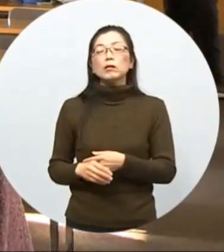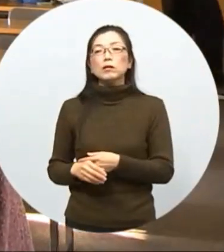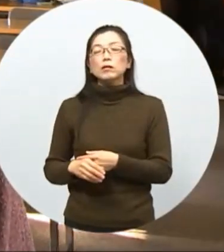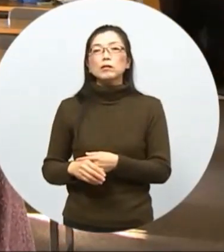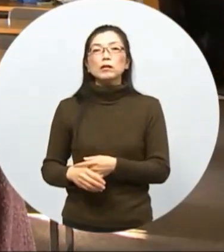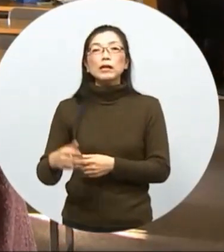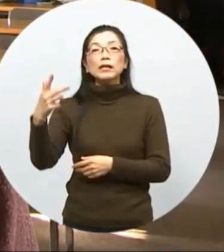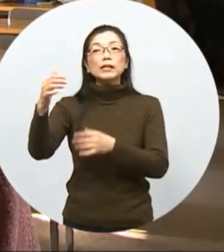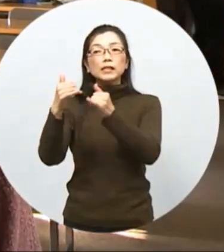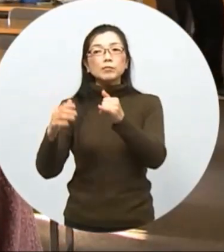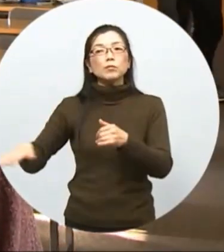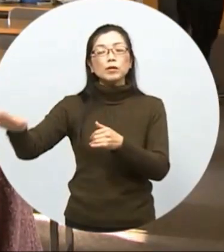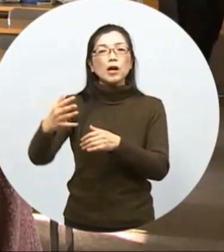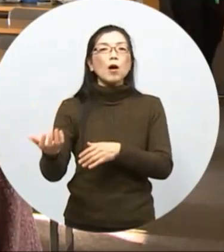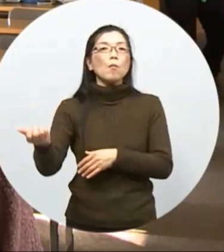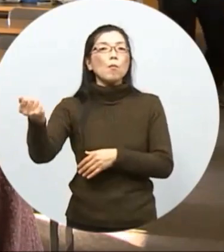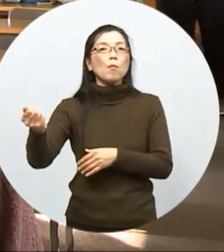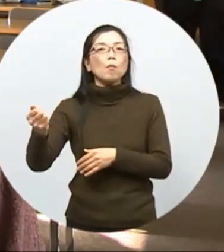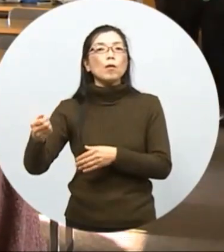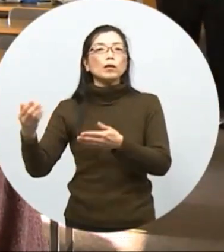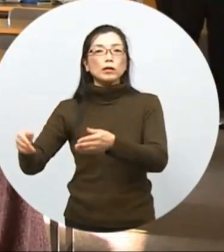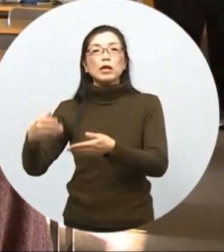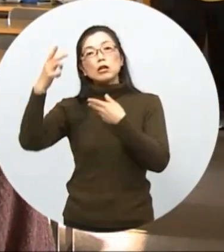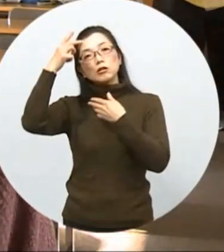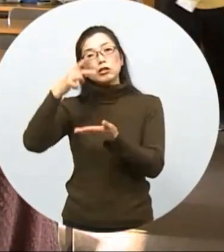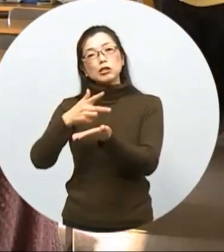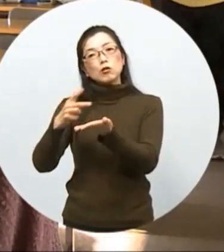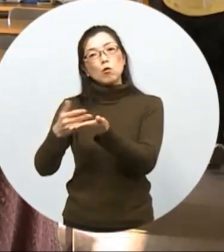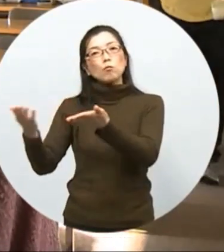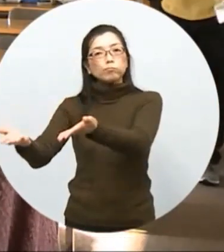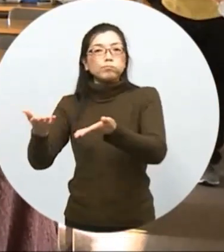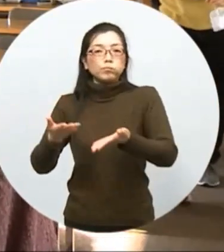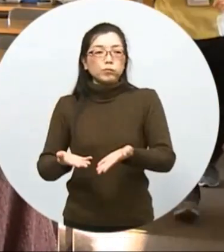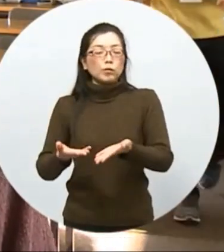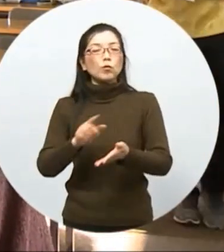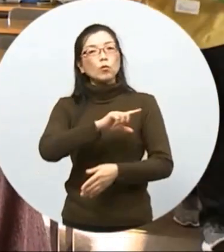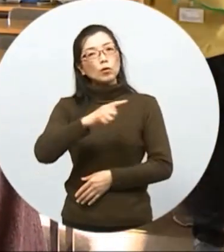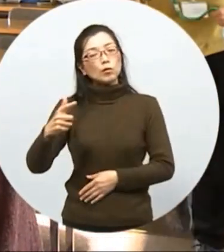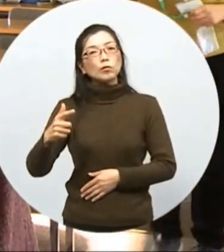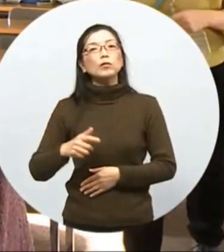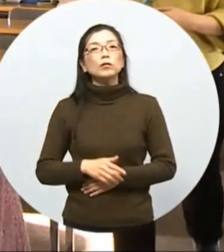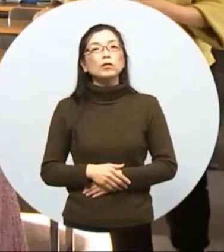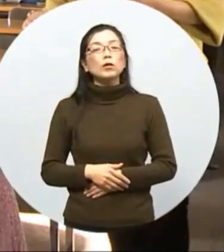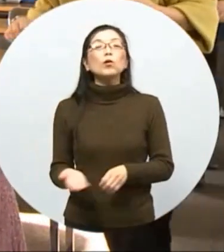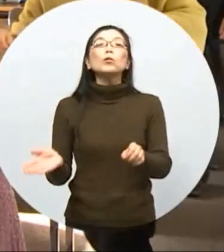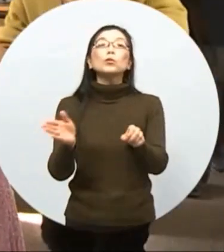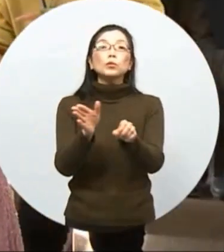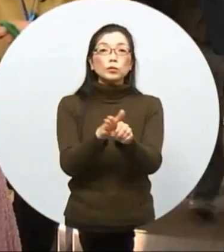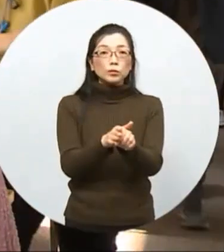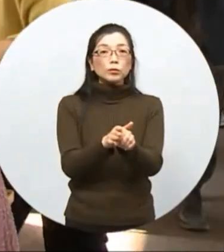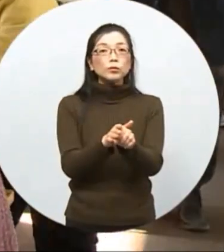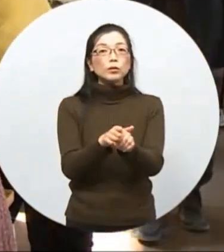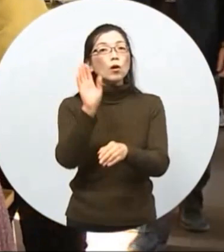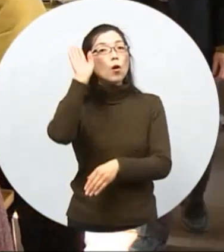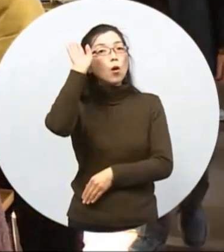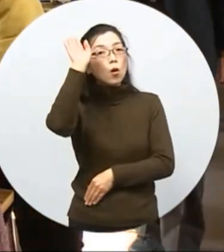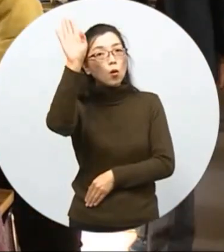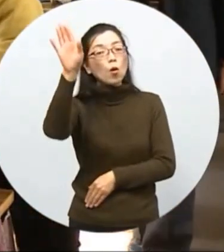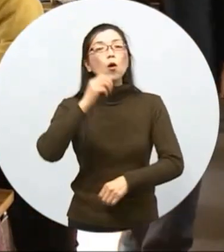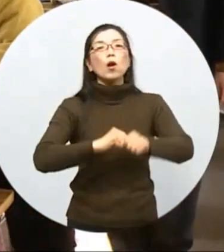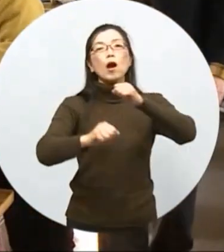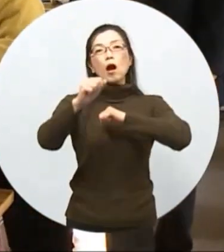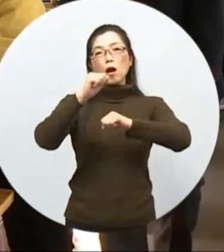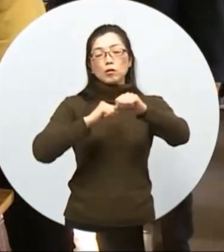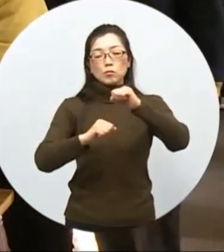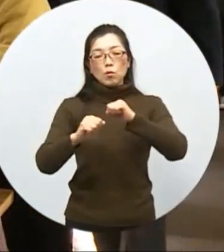々から任意で自発的に資料を提供いただくとか、そういうことも含めてですね、今後の